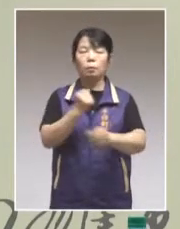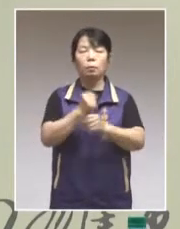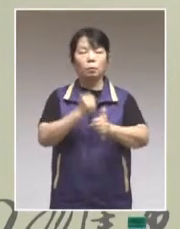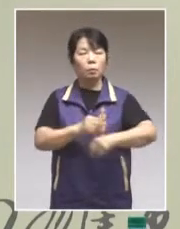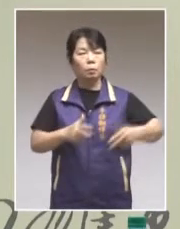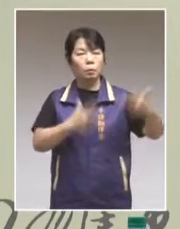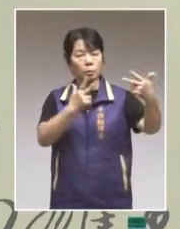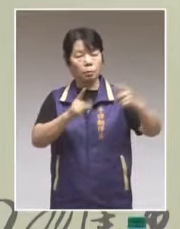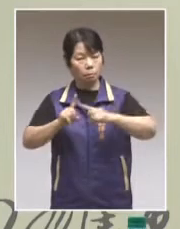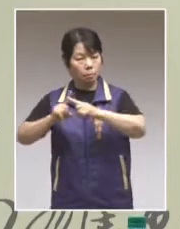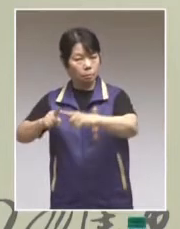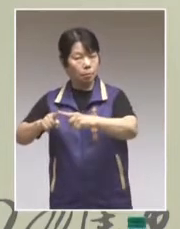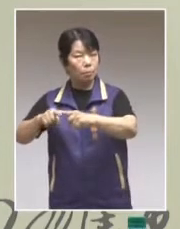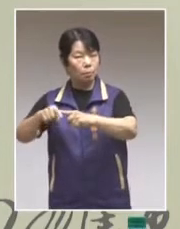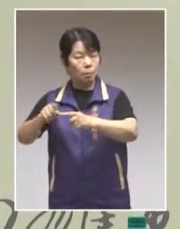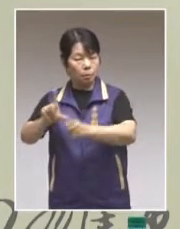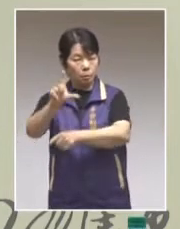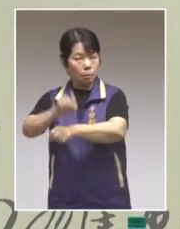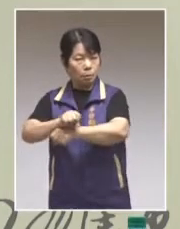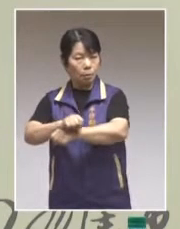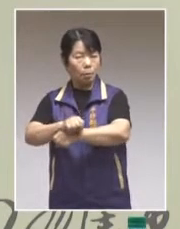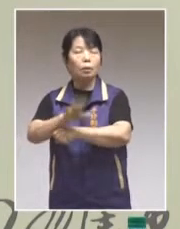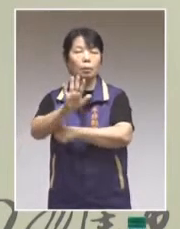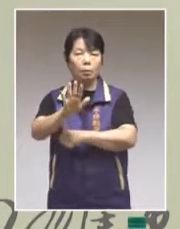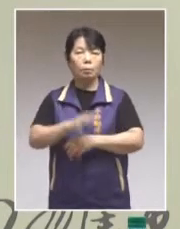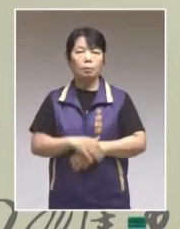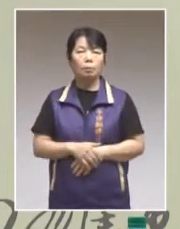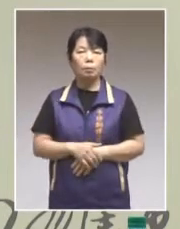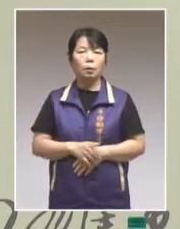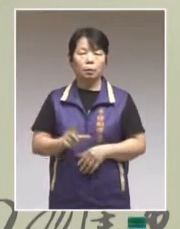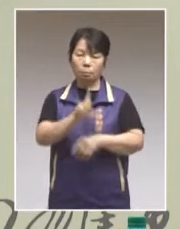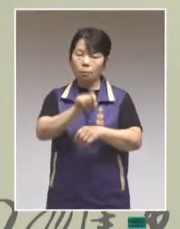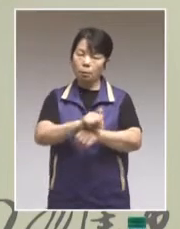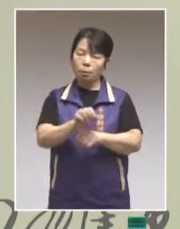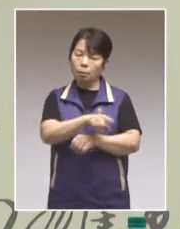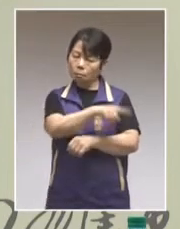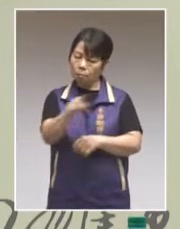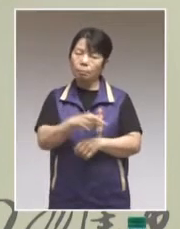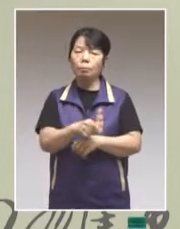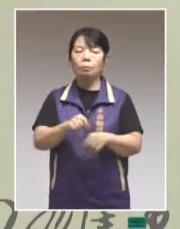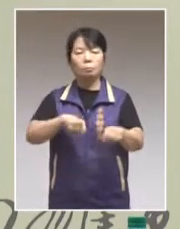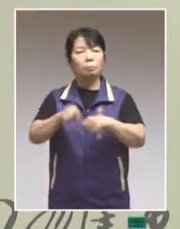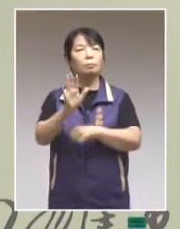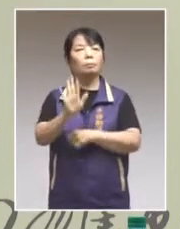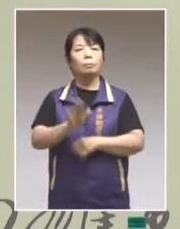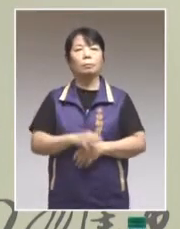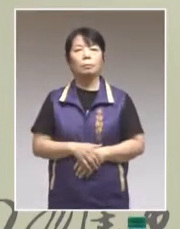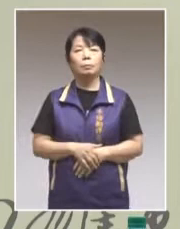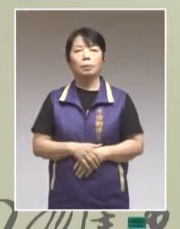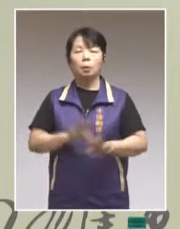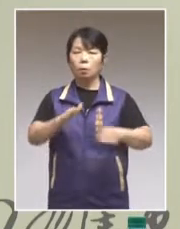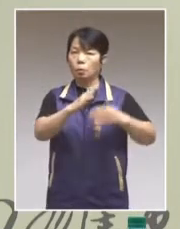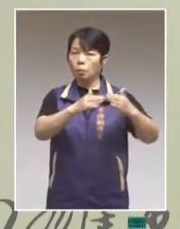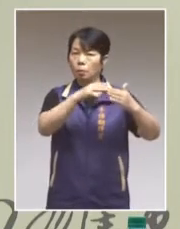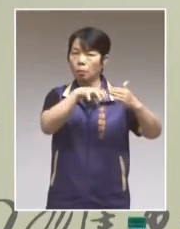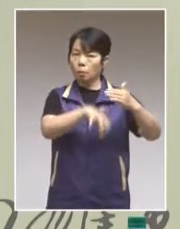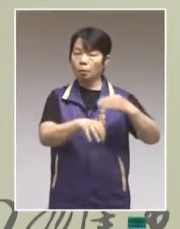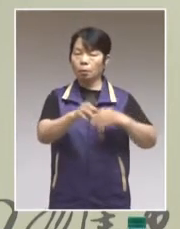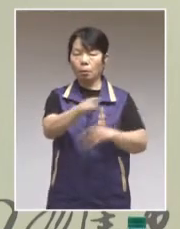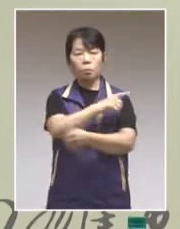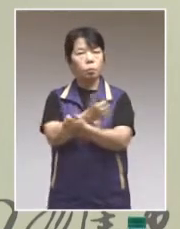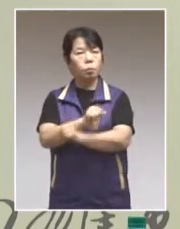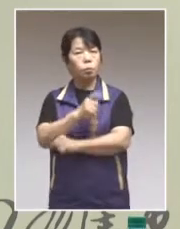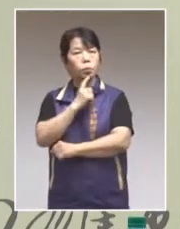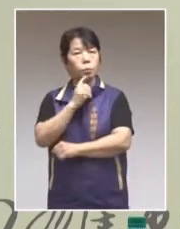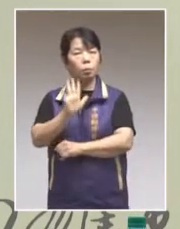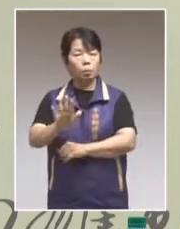线下混合这个视讯的一个这个上课的这个方式。 好，所以在学校他们还是有经验，那不过